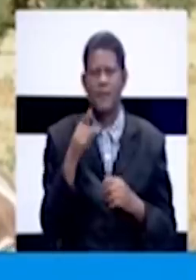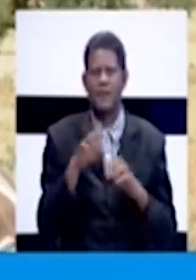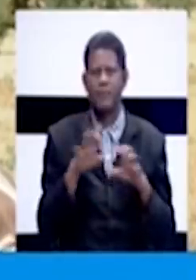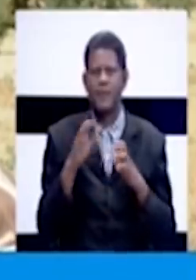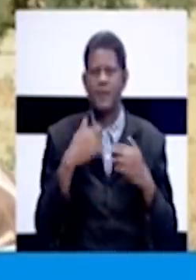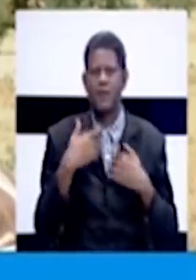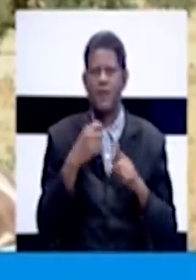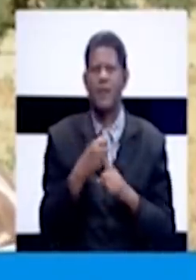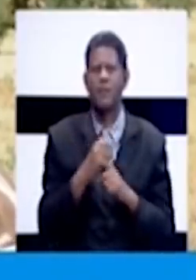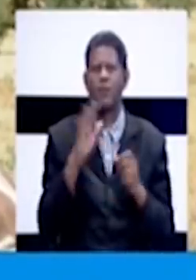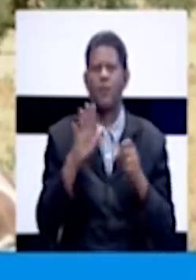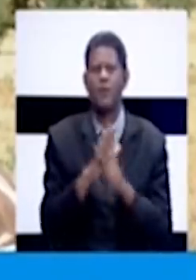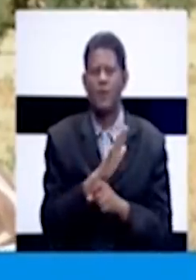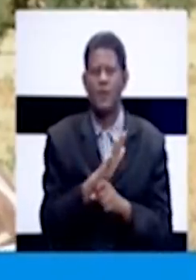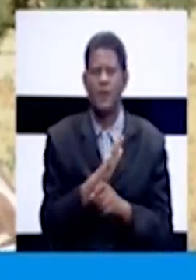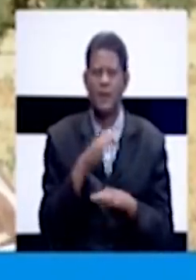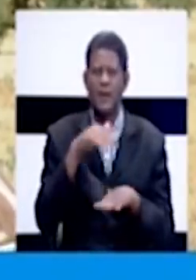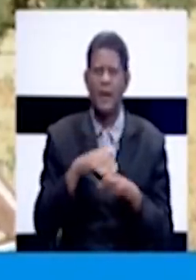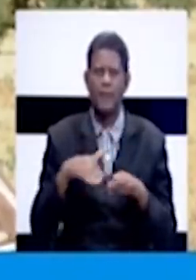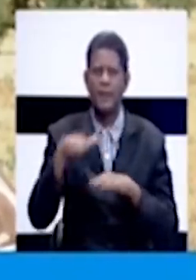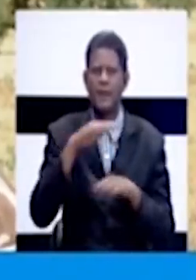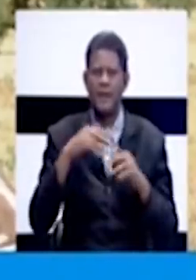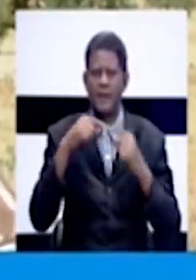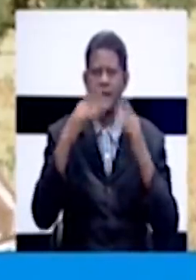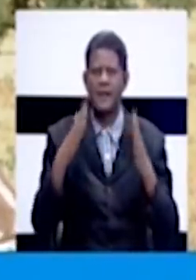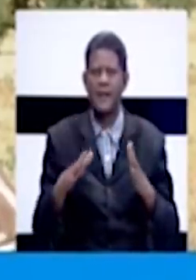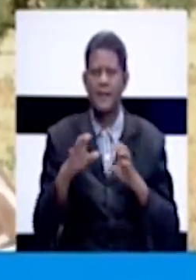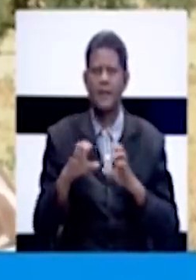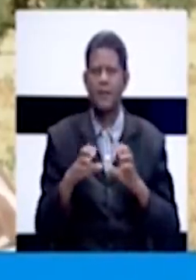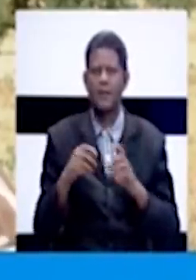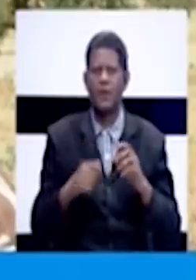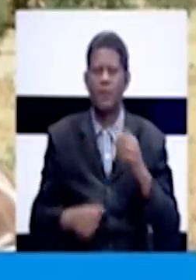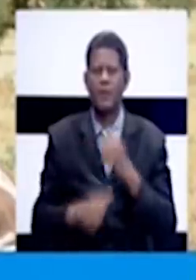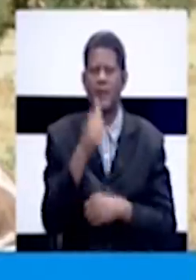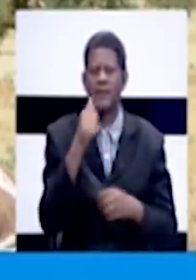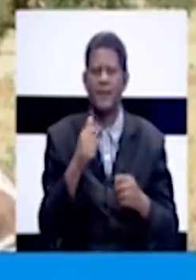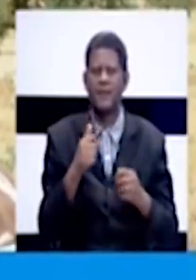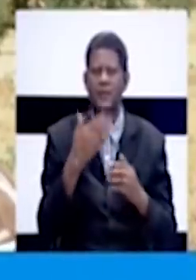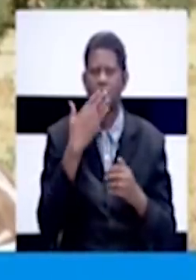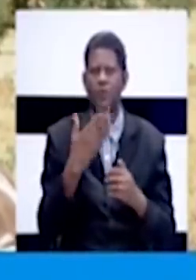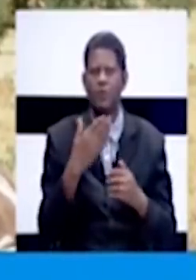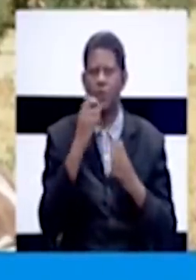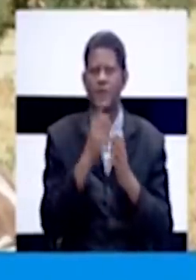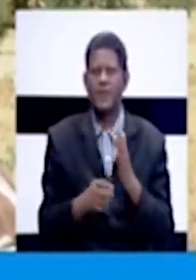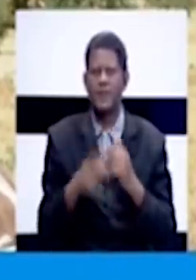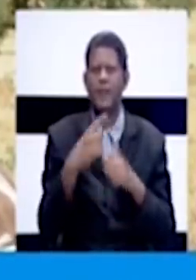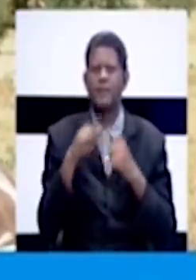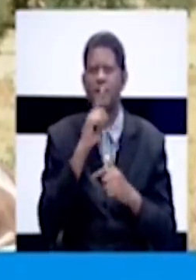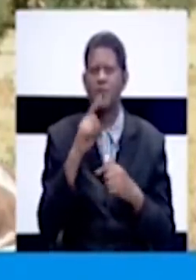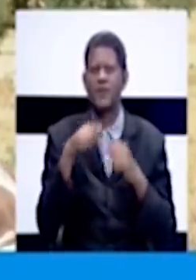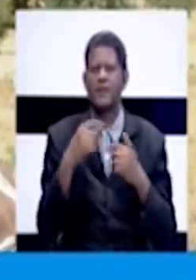ቃልሲ ብምሉእ ኣብ ርእሲ ፀላኢ ዝገብሮ ዘሎ መጥቃዕትታት ፅቡቕ ውፅኢት እውን እንዳምፅእ ከይዳ